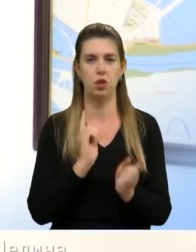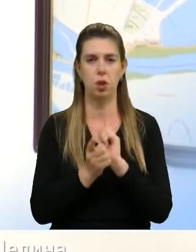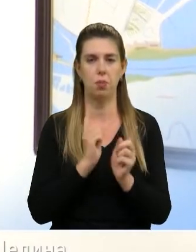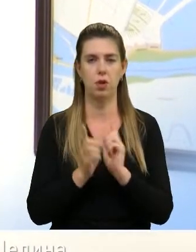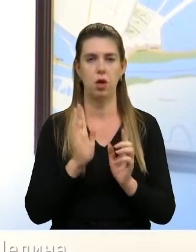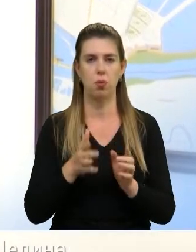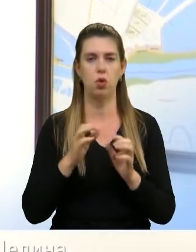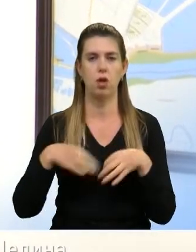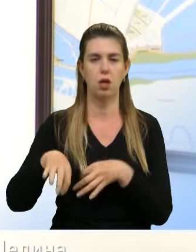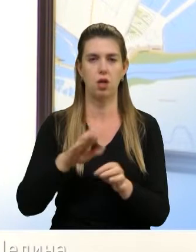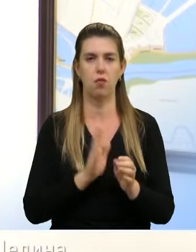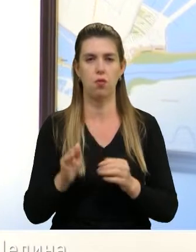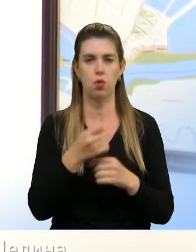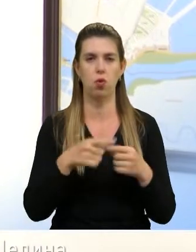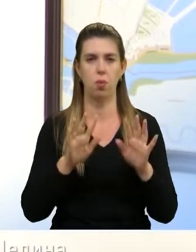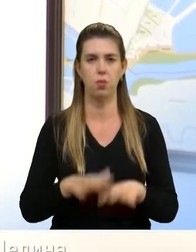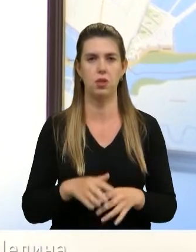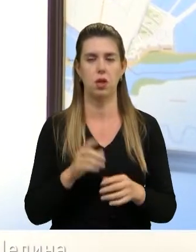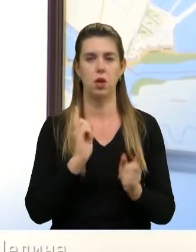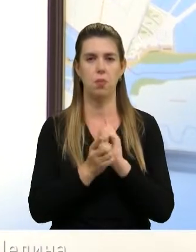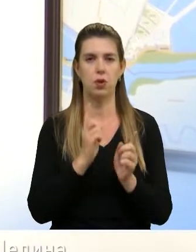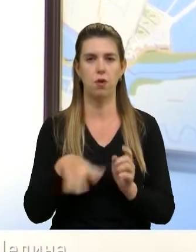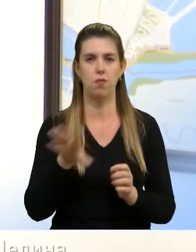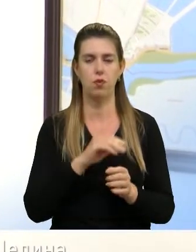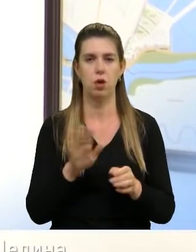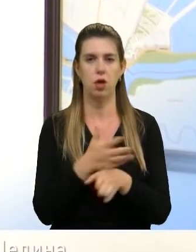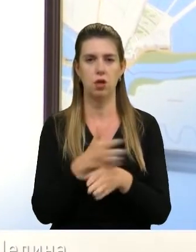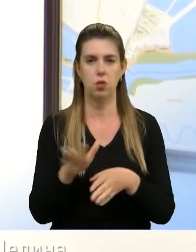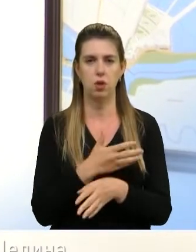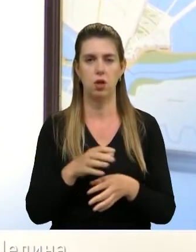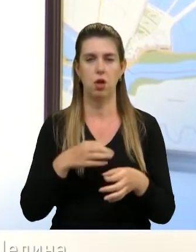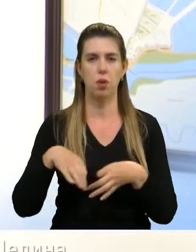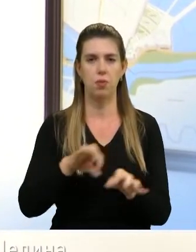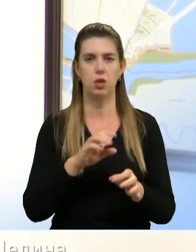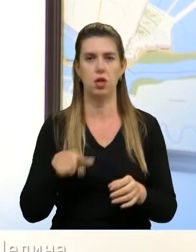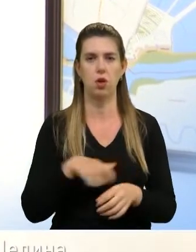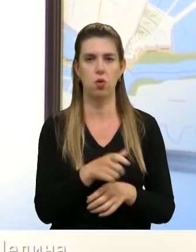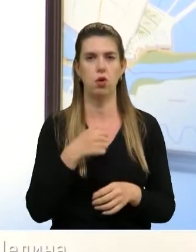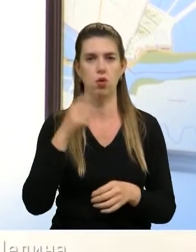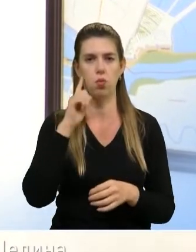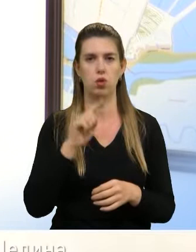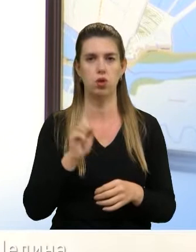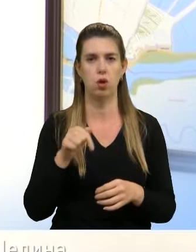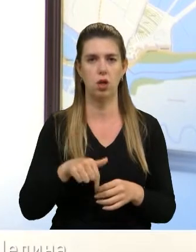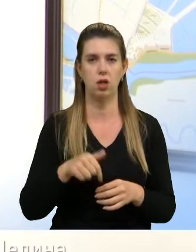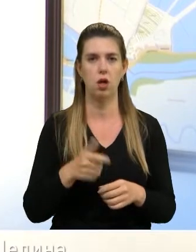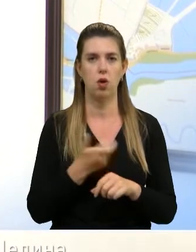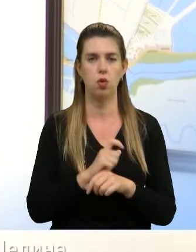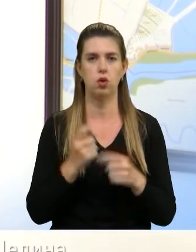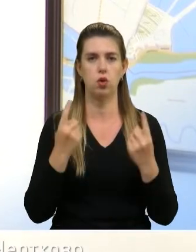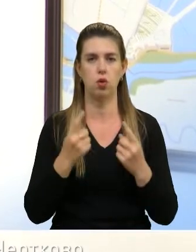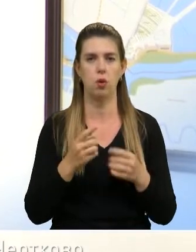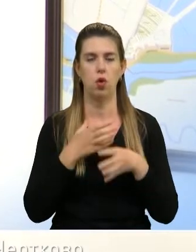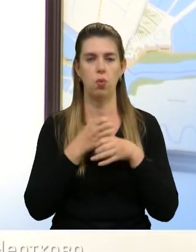объезд. Естественно, весь грузовой поток мы полностью сбросим на объездную дорогу. Я думаю, что это колоссально уменьшит